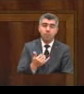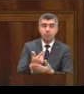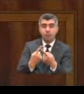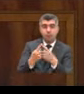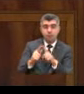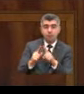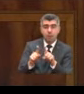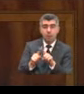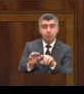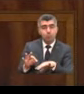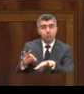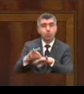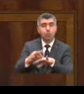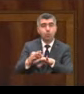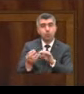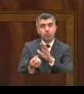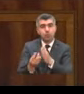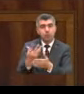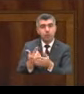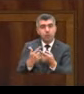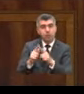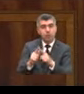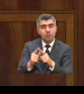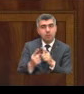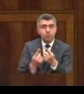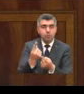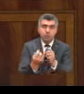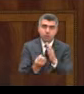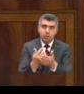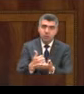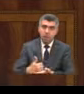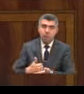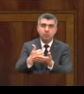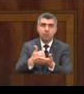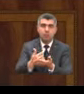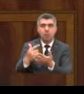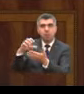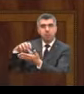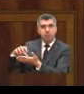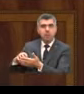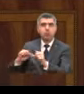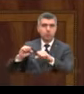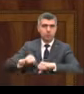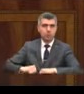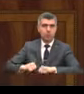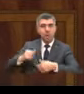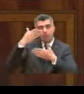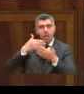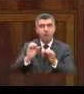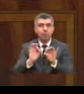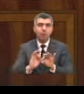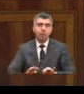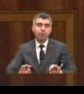على الزواج واعتماد برامج ديال تأهيل الزواج، وهذا معمول به في مجموعة من الدول واللي وضعت